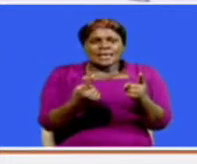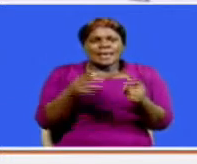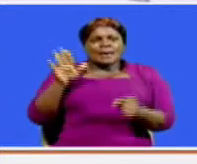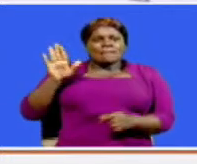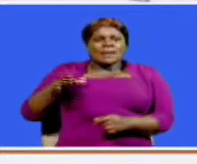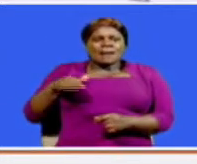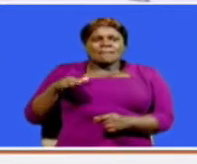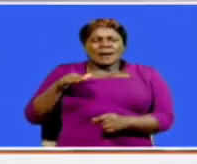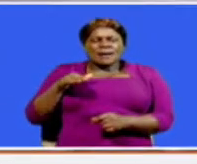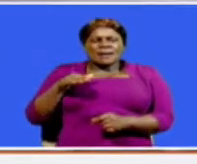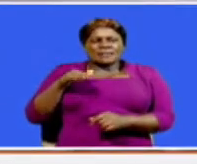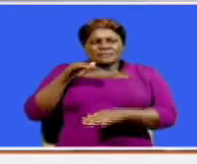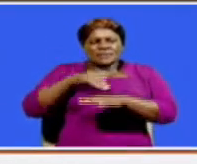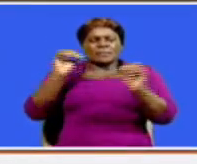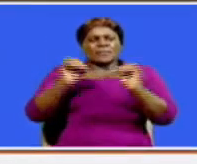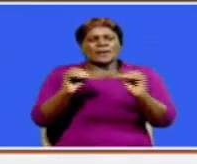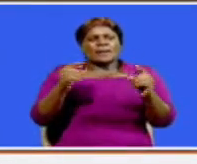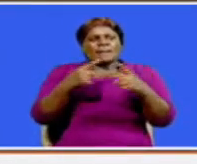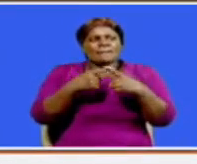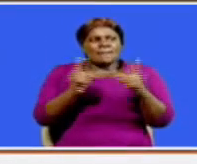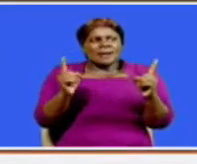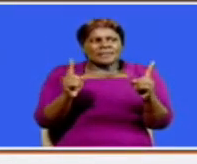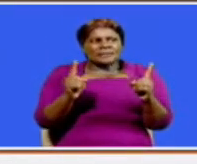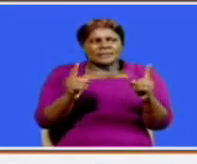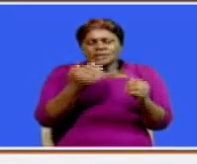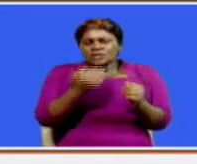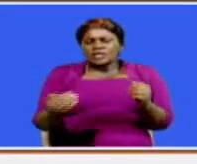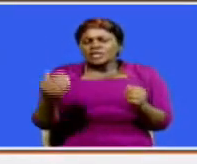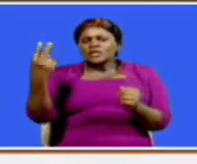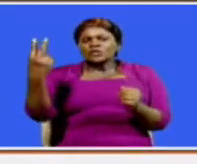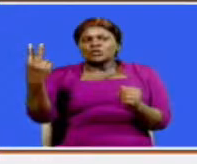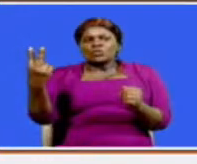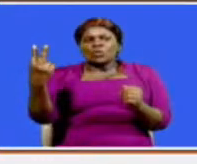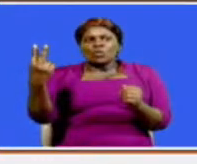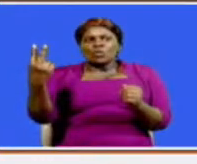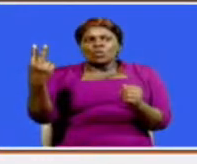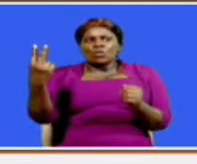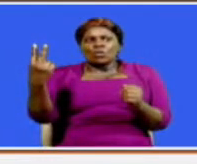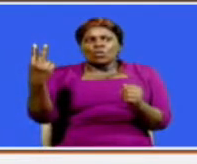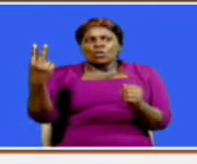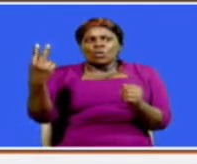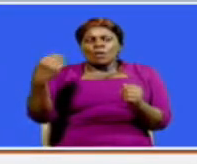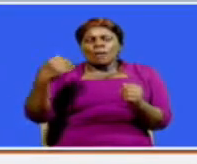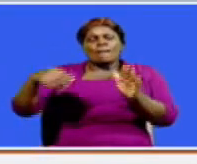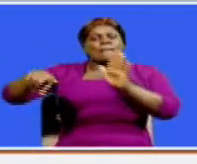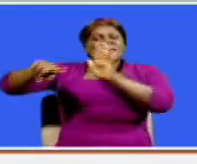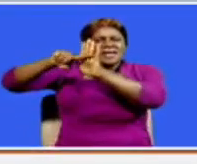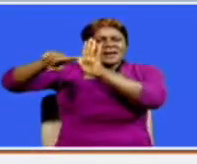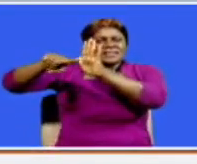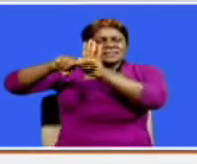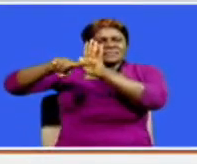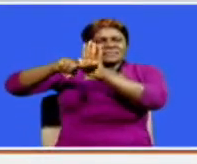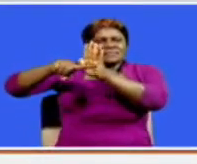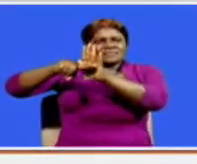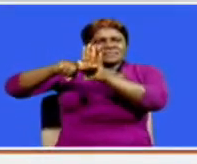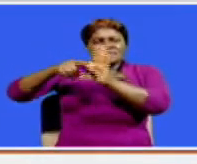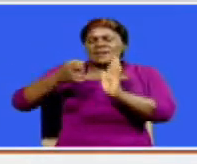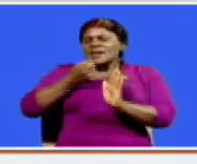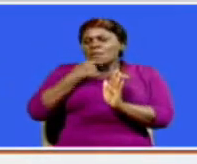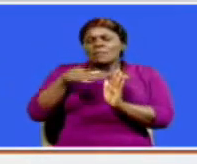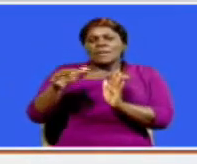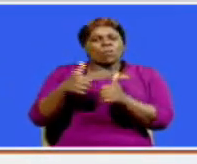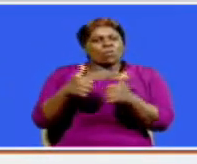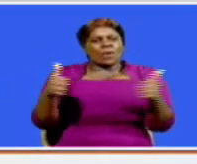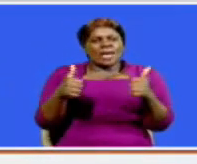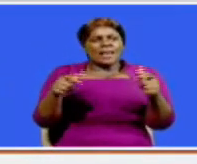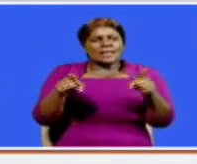mama haijawa rahisi, ila amehakikisha kuwa wanawe wawili wamezaliwa bila virusi vya HIV kwa kumeza dawa zake